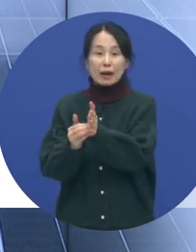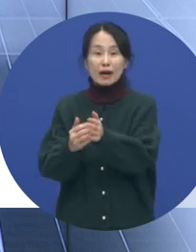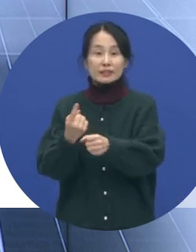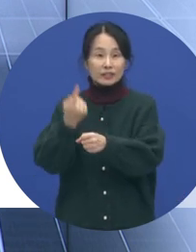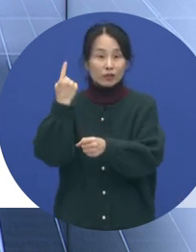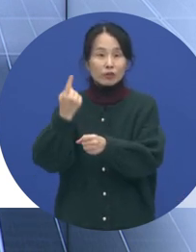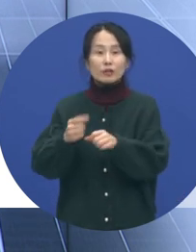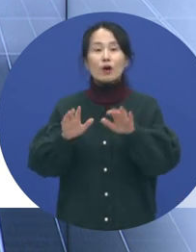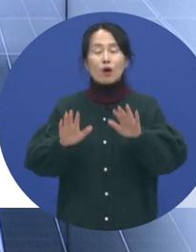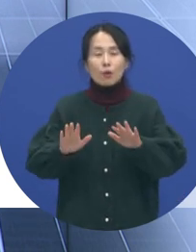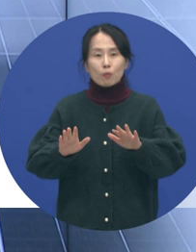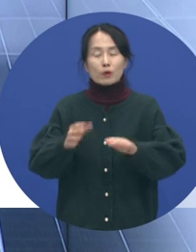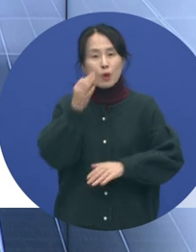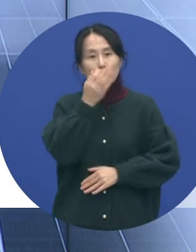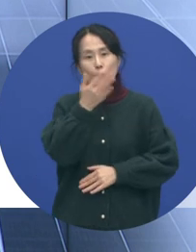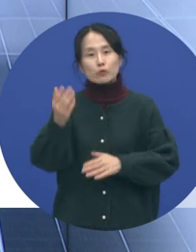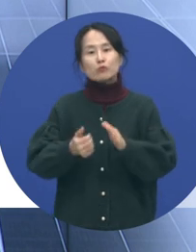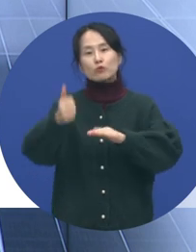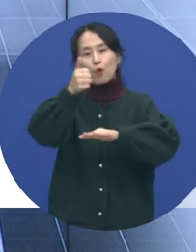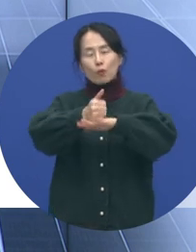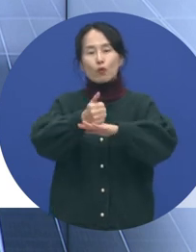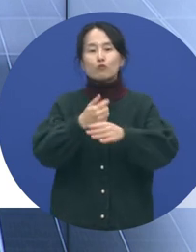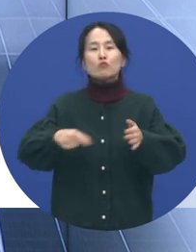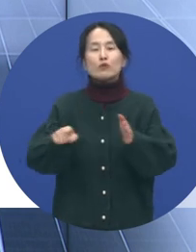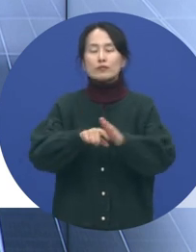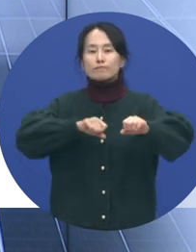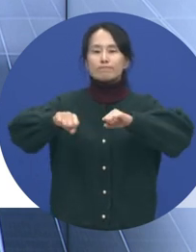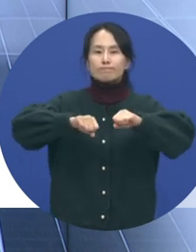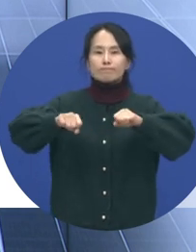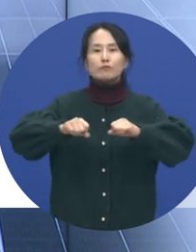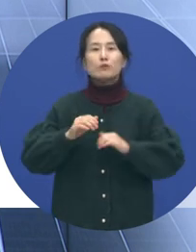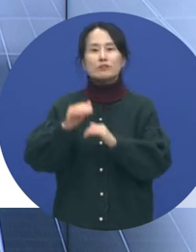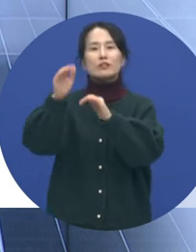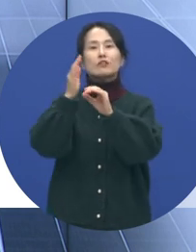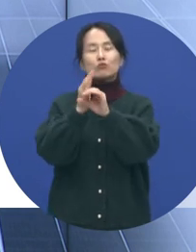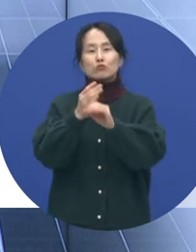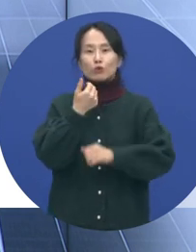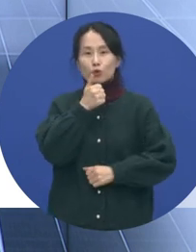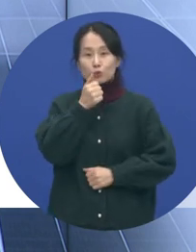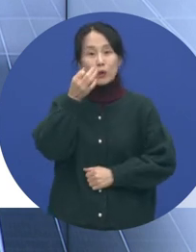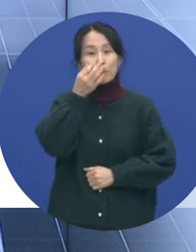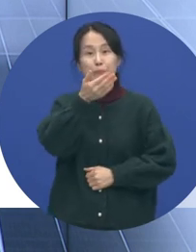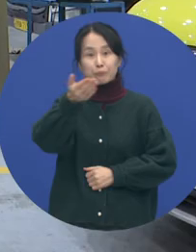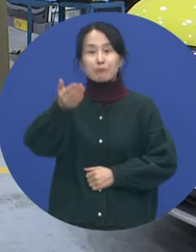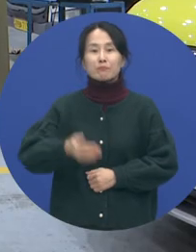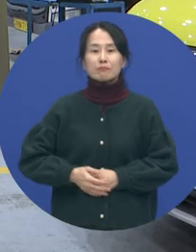오랜 가시적 성과를 거두기 위한 움직임이 한창입니다. 이슬빌 기자가 전해드립니다.